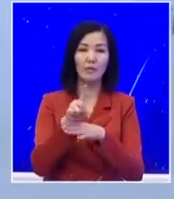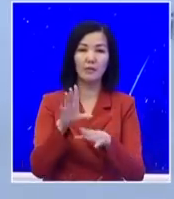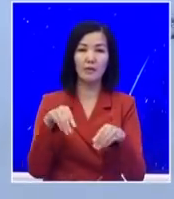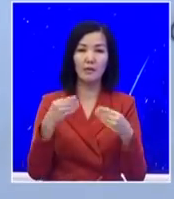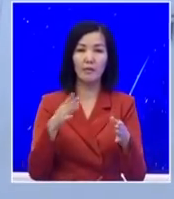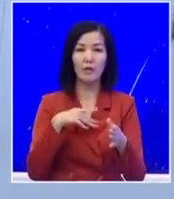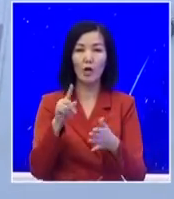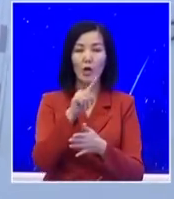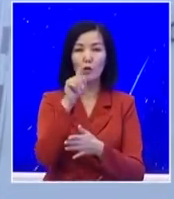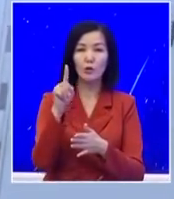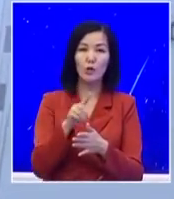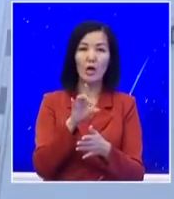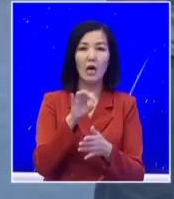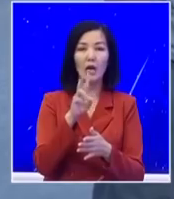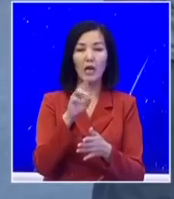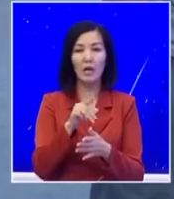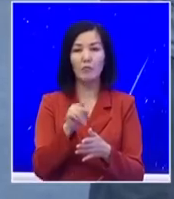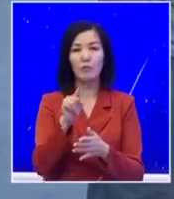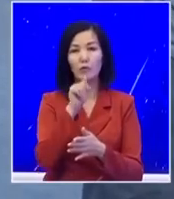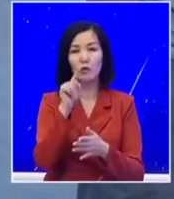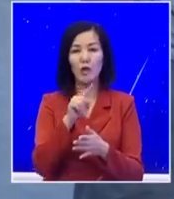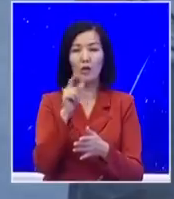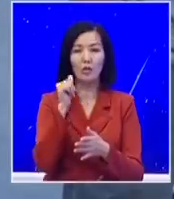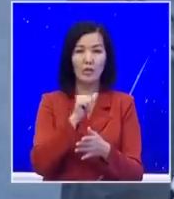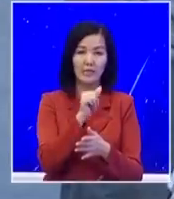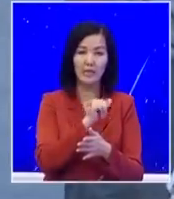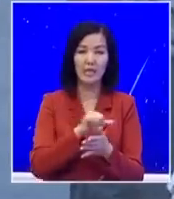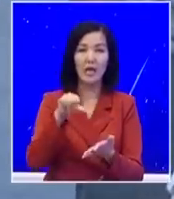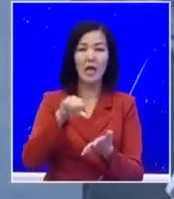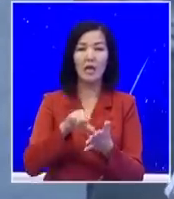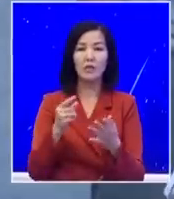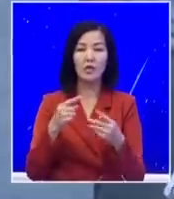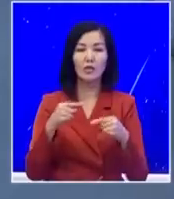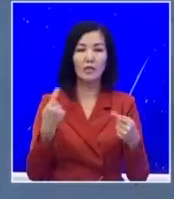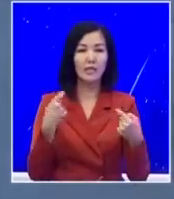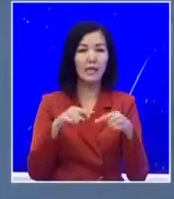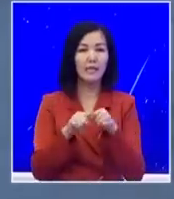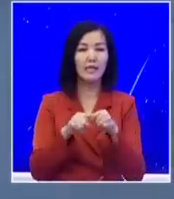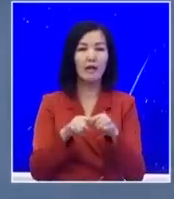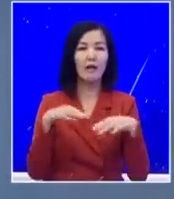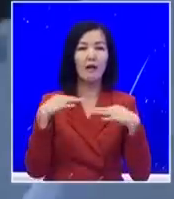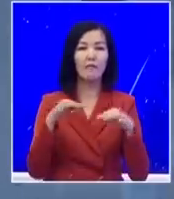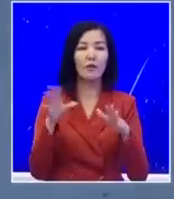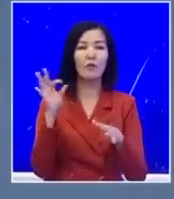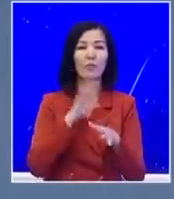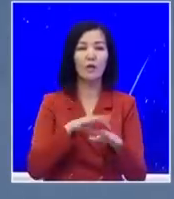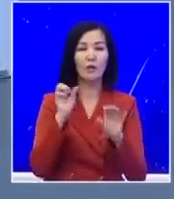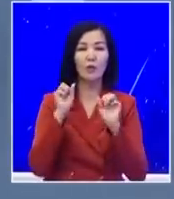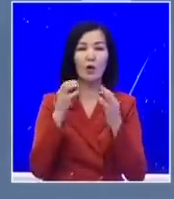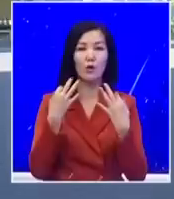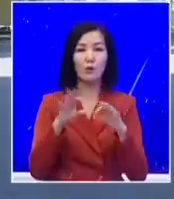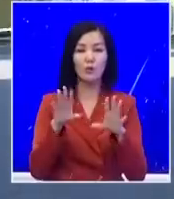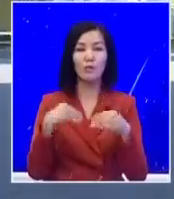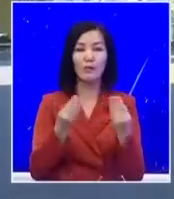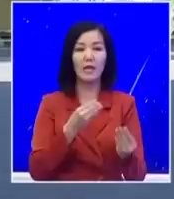берді. Сұрақтар ребус, кроссворд түрінде жасырылды. Қатысушыларға түрлі техникалық құралдар мен автокөлікті пайдалануға рұқсат етілді.